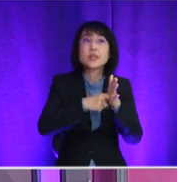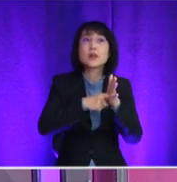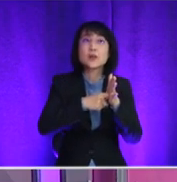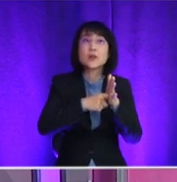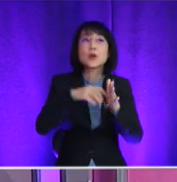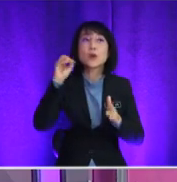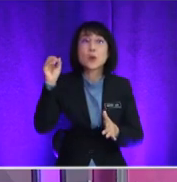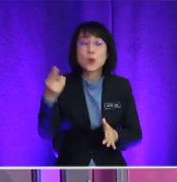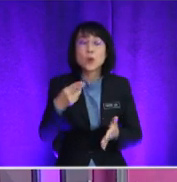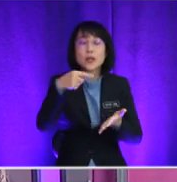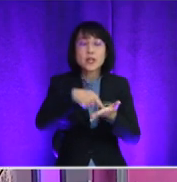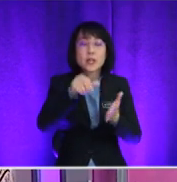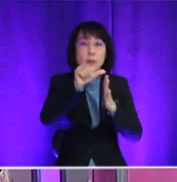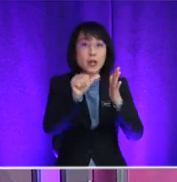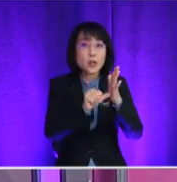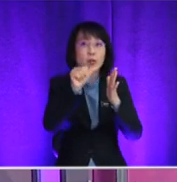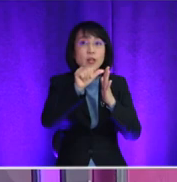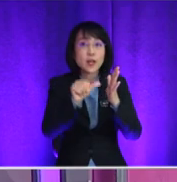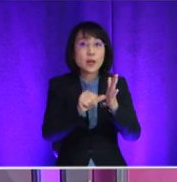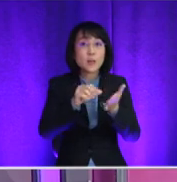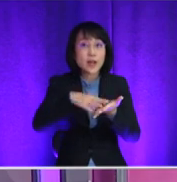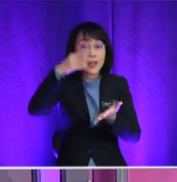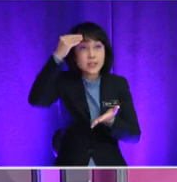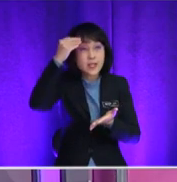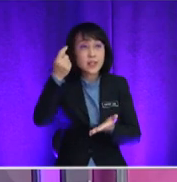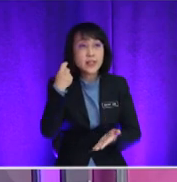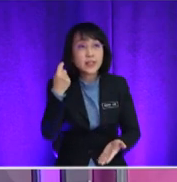aku yang kita baca tadi jadi bila